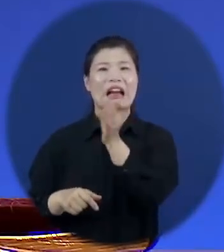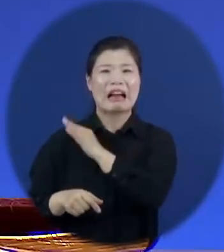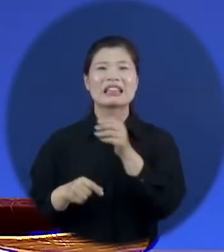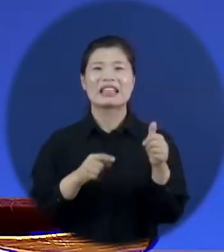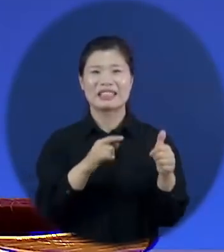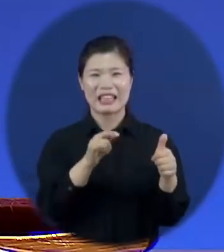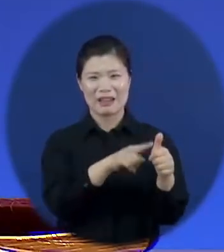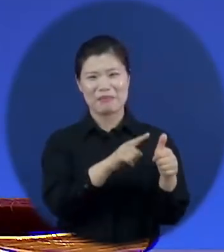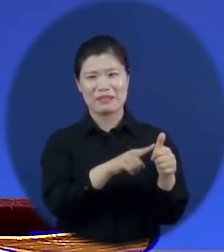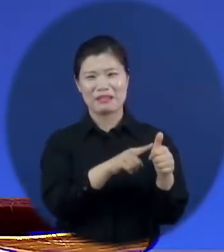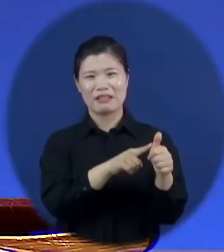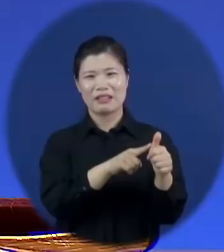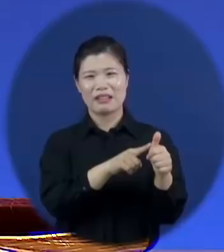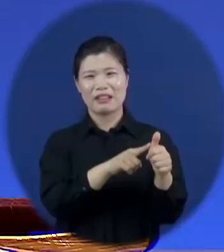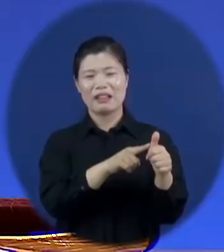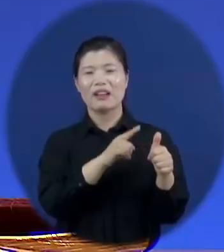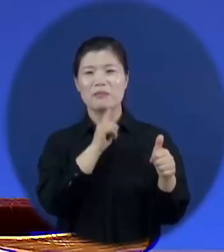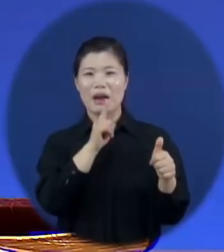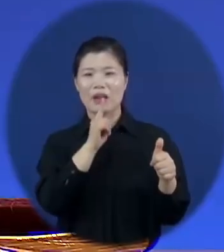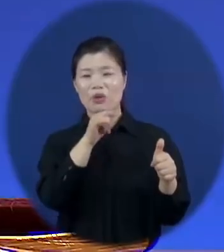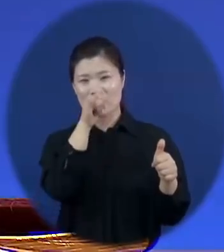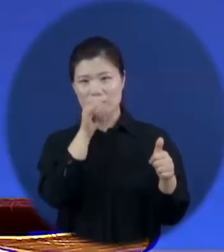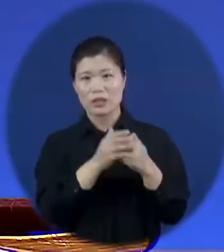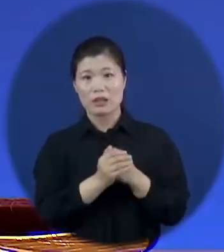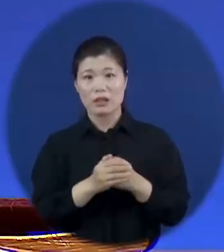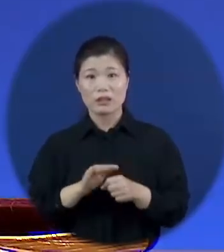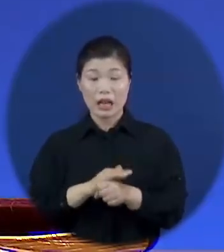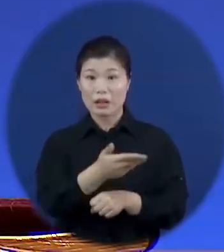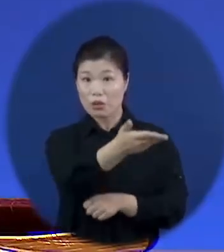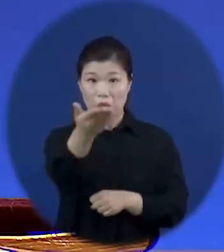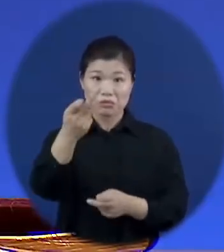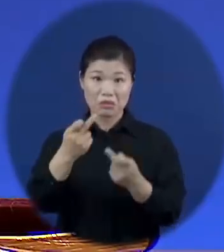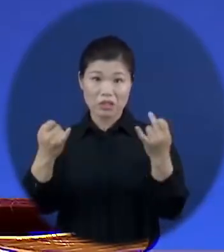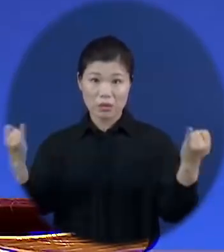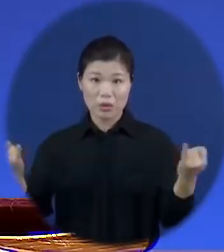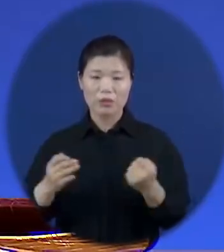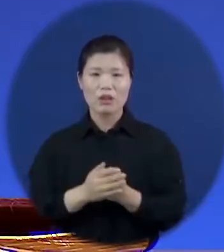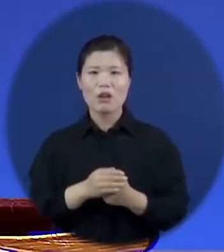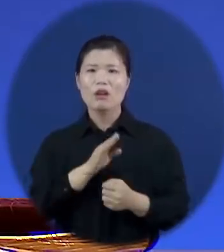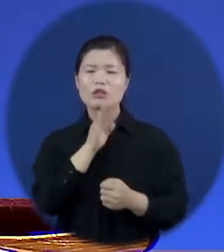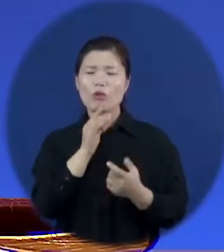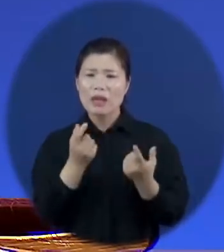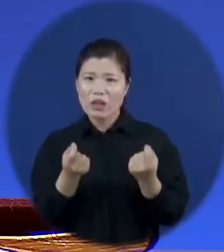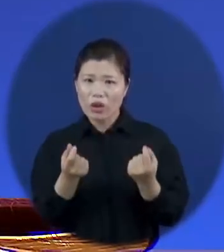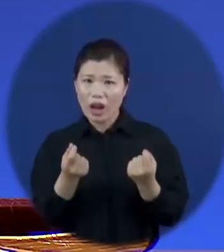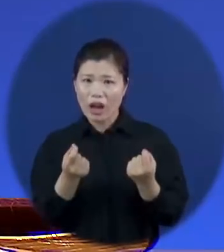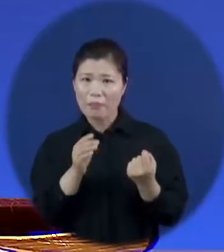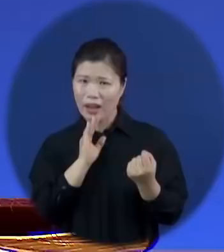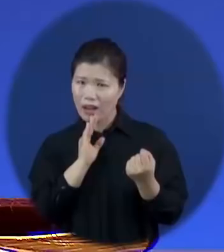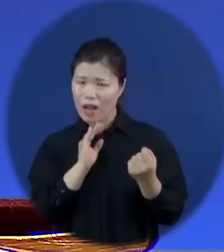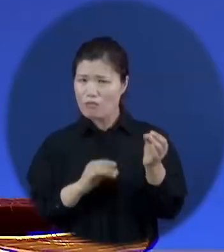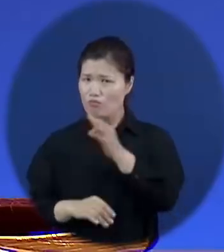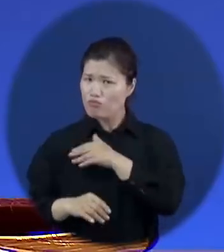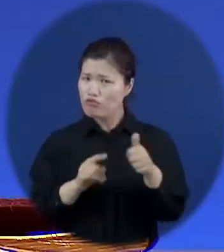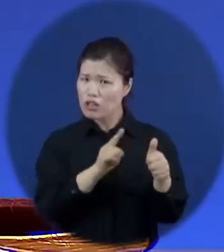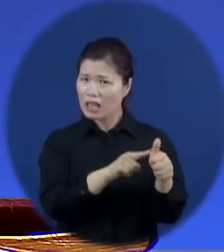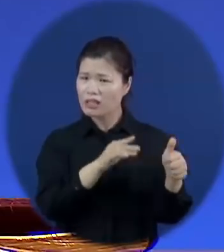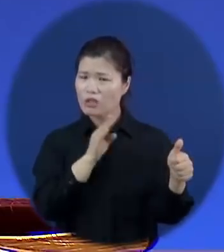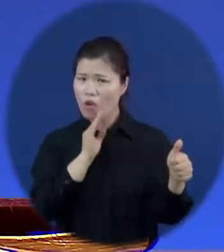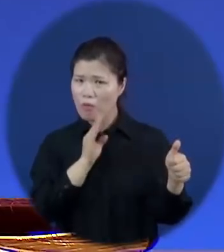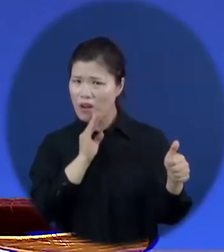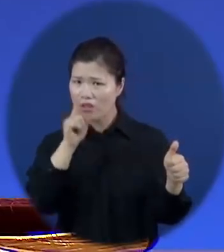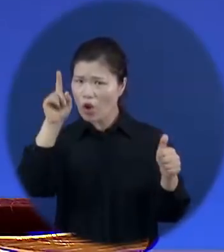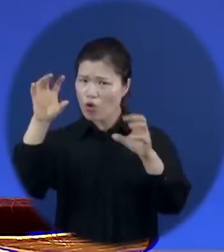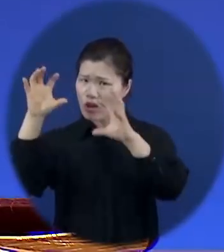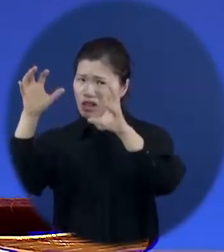느낀다고 합니다. 그렇다면 사랑하는 형제자매 여러분, 정말 그러할까? 정말 부자는 천국에